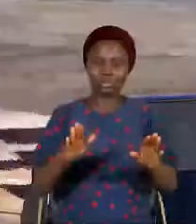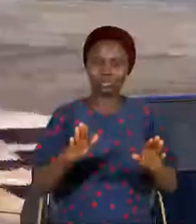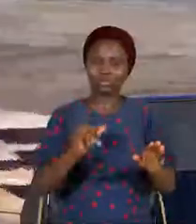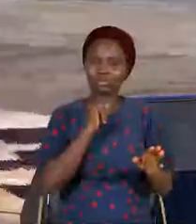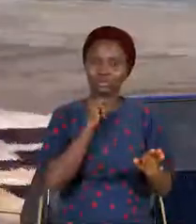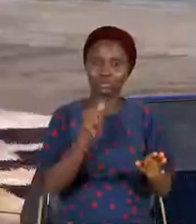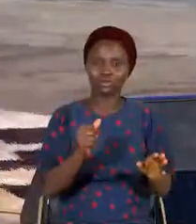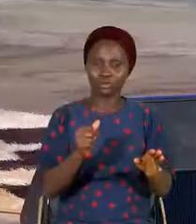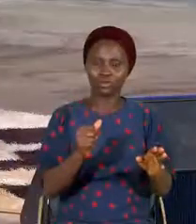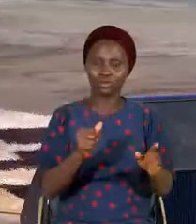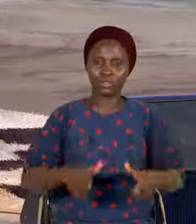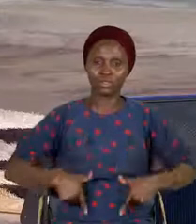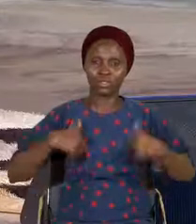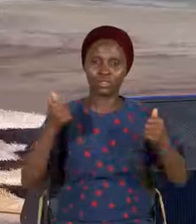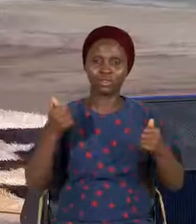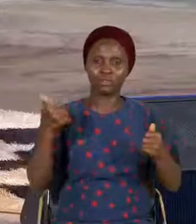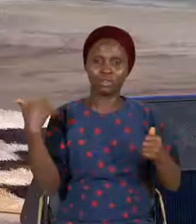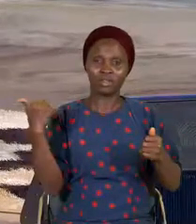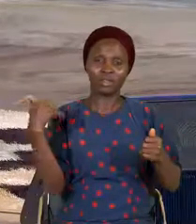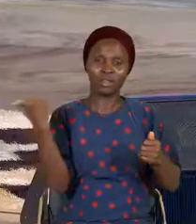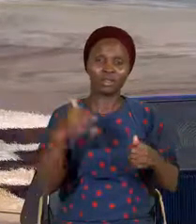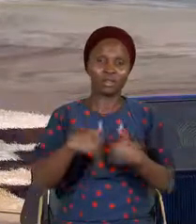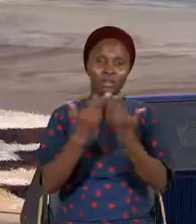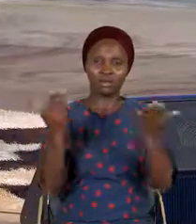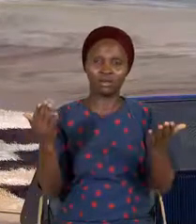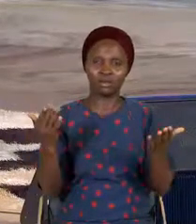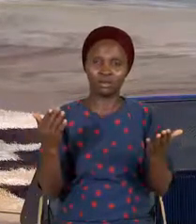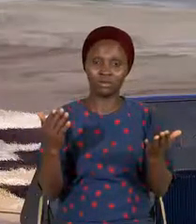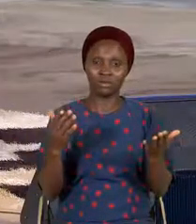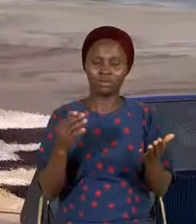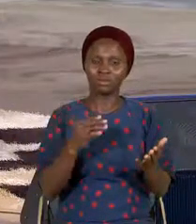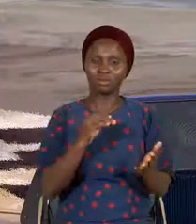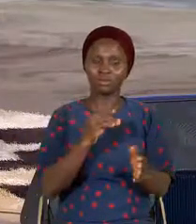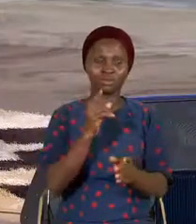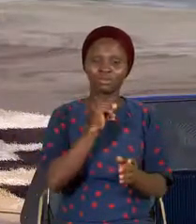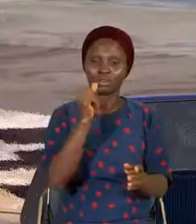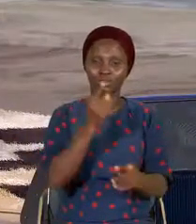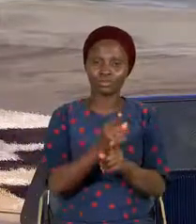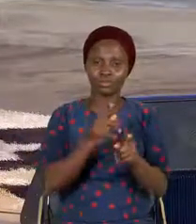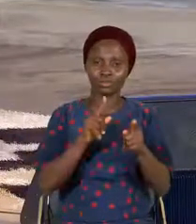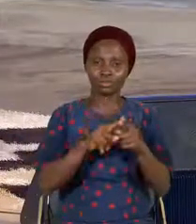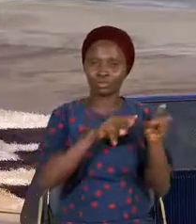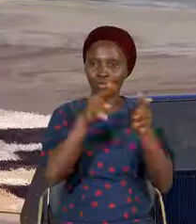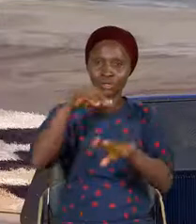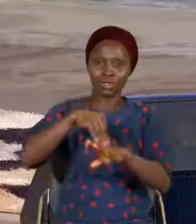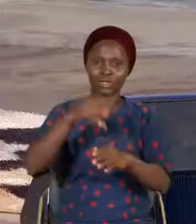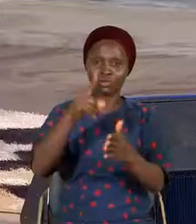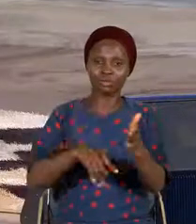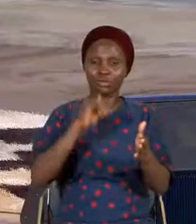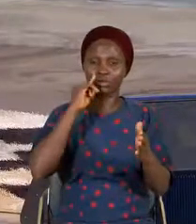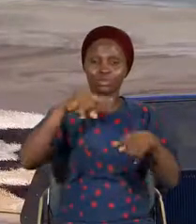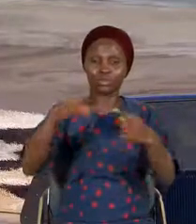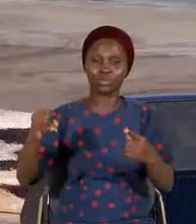ne regarde pas tout ce qui se passe autour de lui et juste s'amuser, jouant avec toute chose, ou